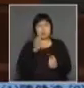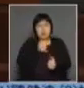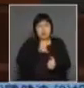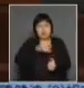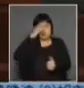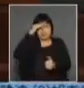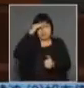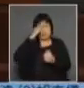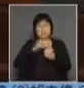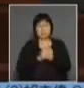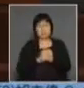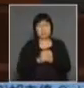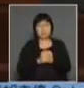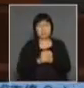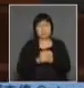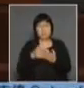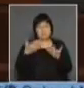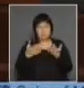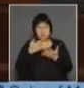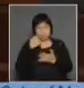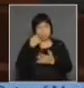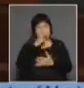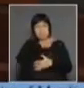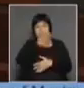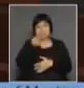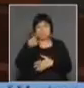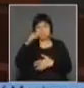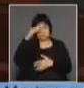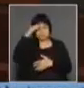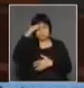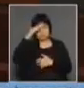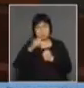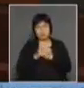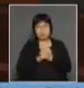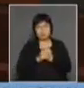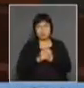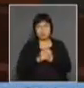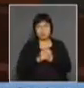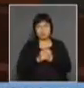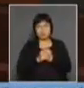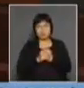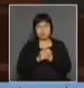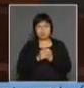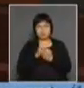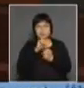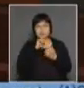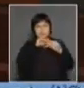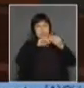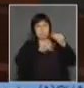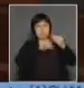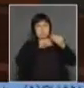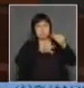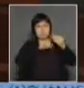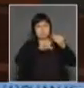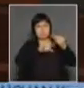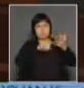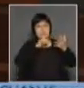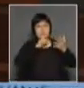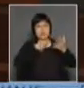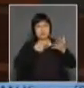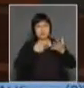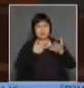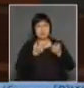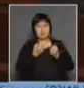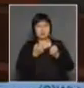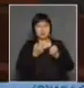是我們都看到啦，警方都在起了一個昭明公主那個軍火庫了，幾多個軍火啊，